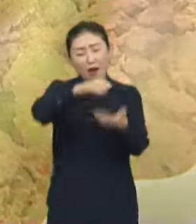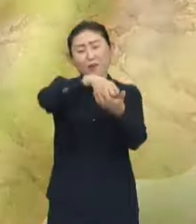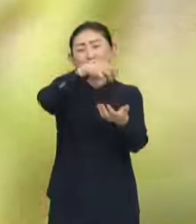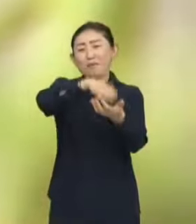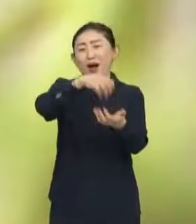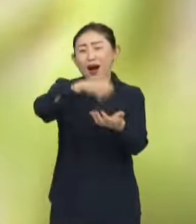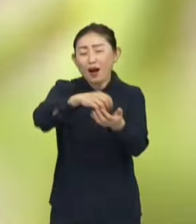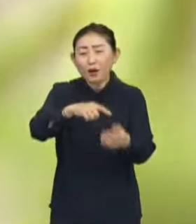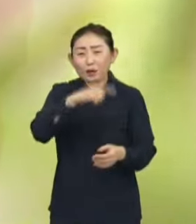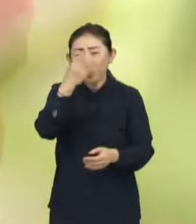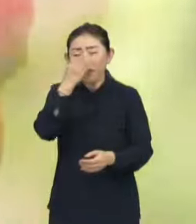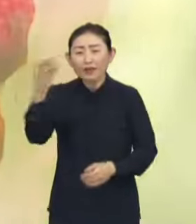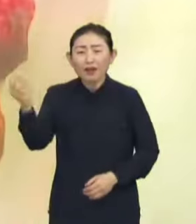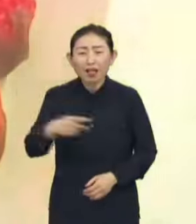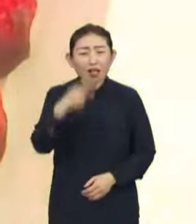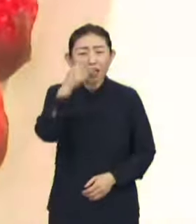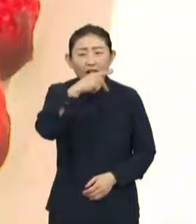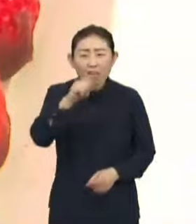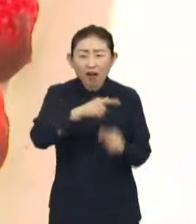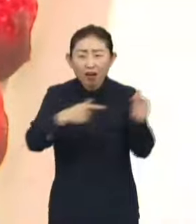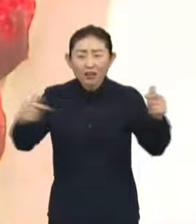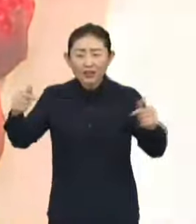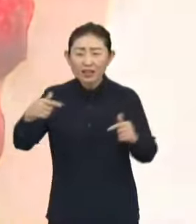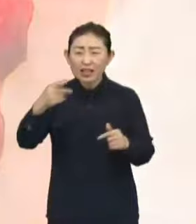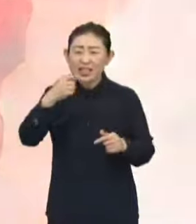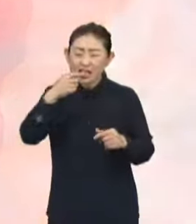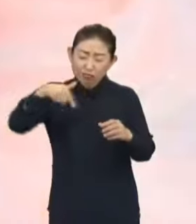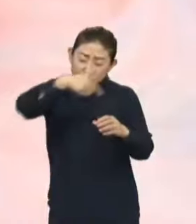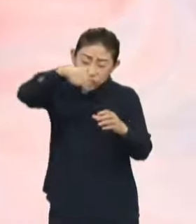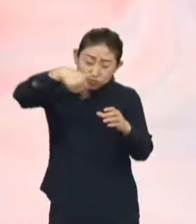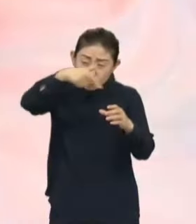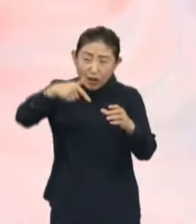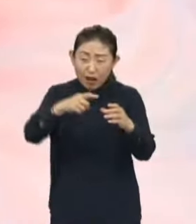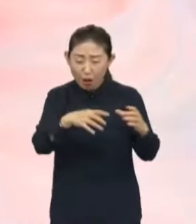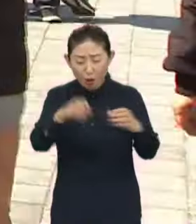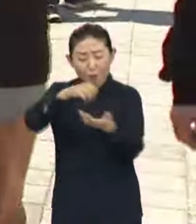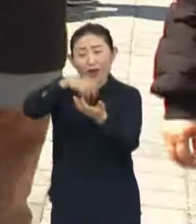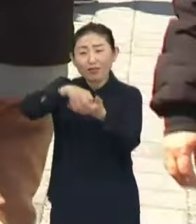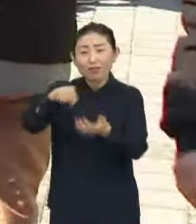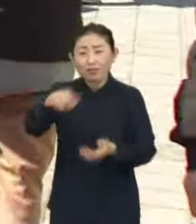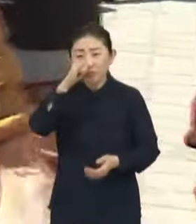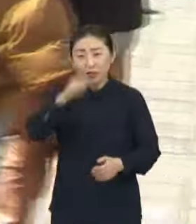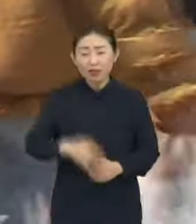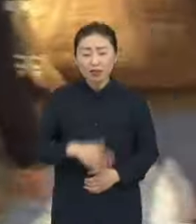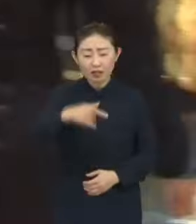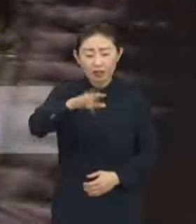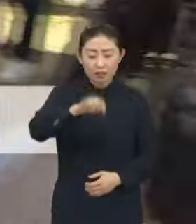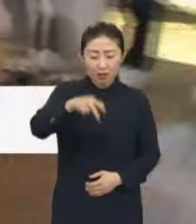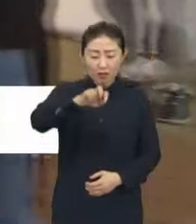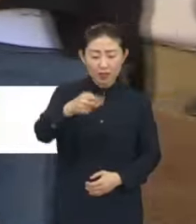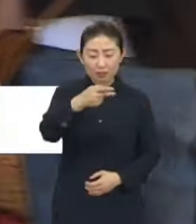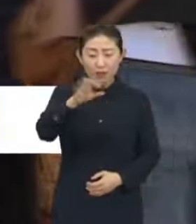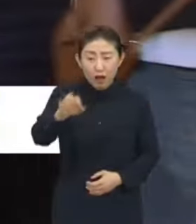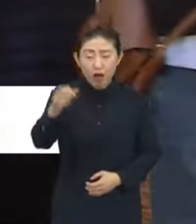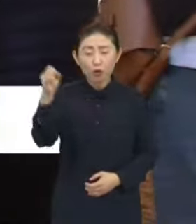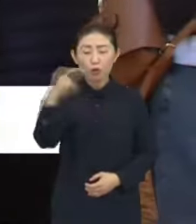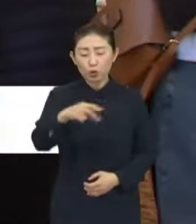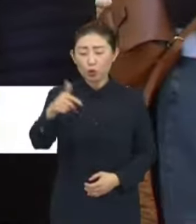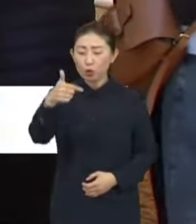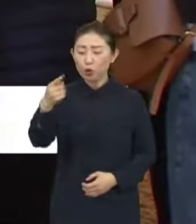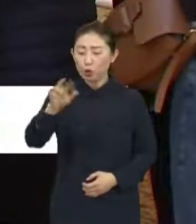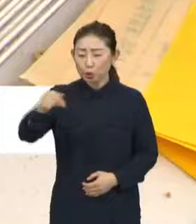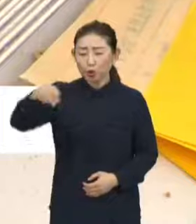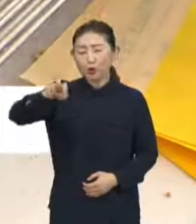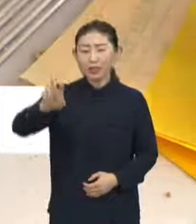논산 딸기, 초콜릿, 생크림의 조합이 제과제빵의 신세계를 선사합니다. 성심당과 농심 등 유명 제빵